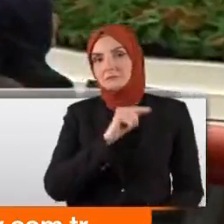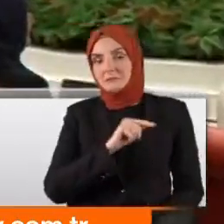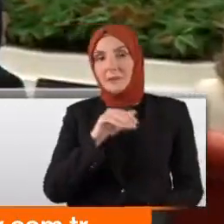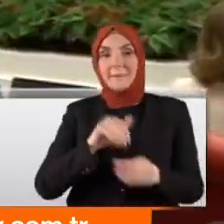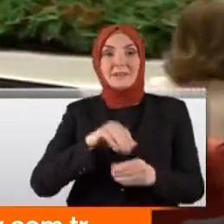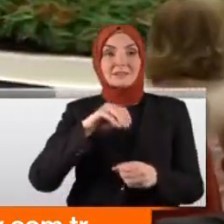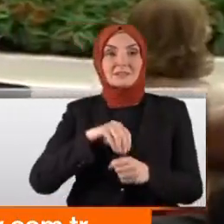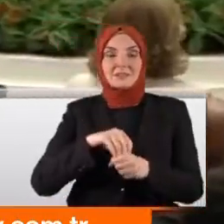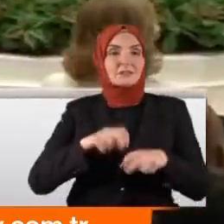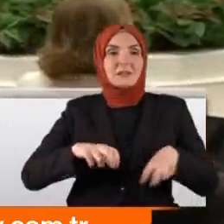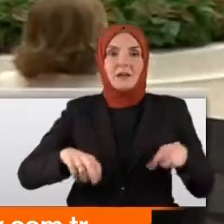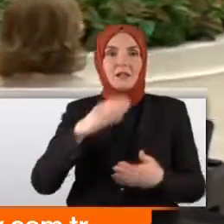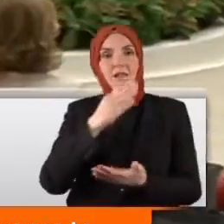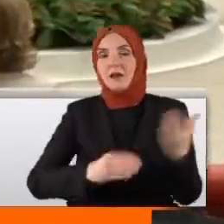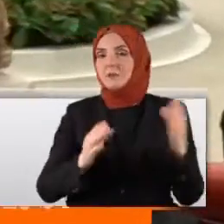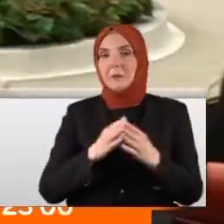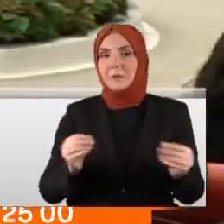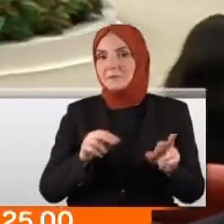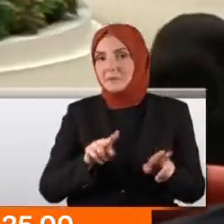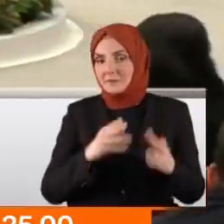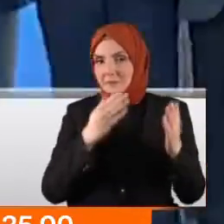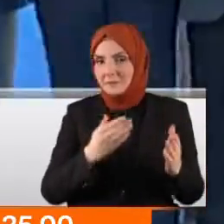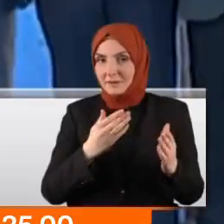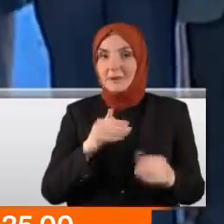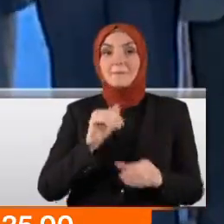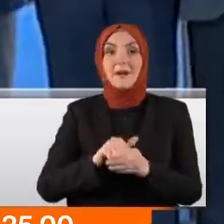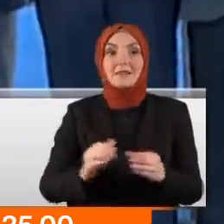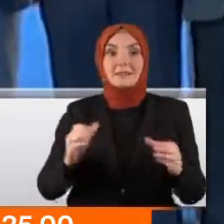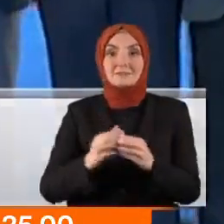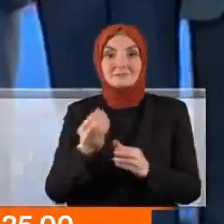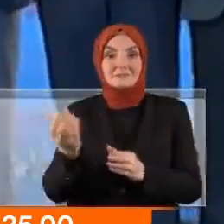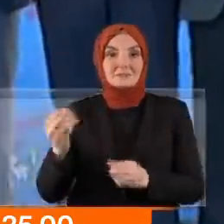sandalyelerinin yarısını kaybetmek, haliyle parti teşkilatları için yeni bir kriz demek.